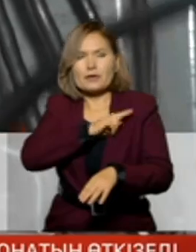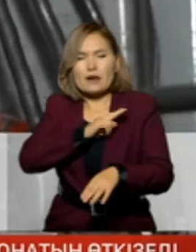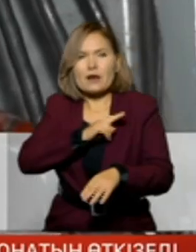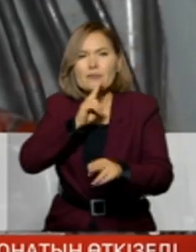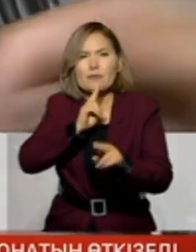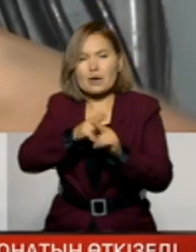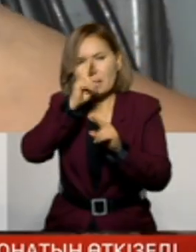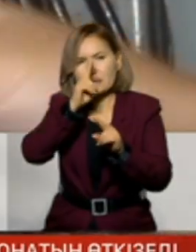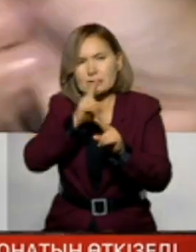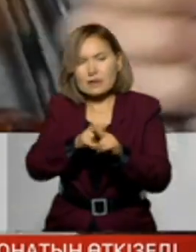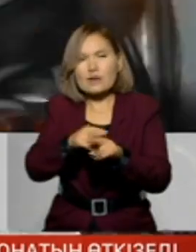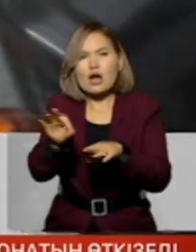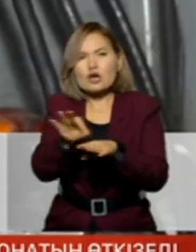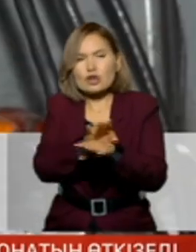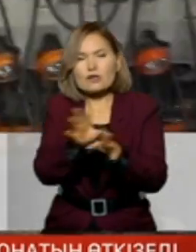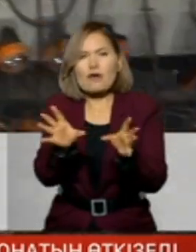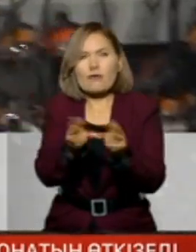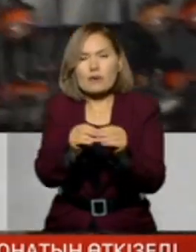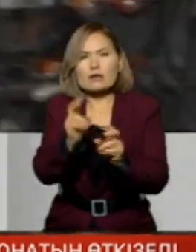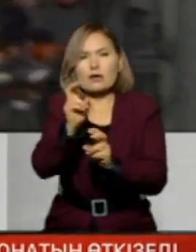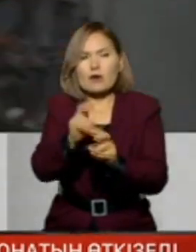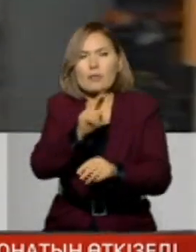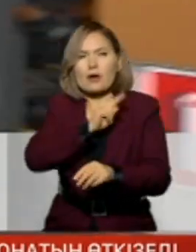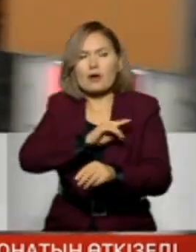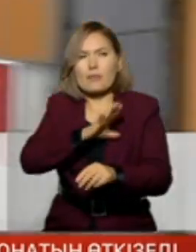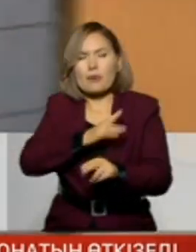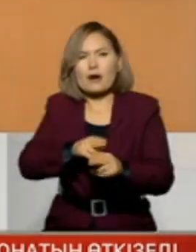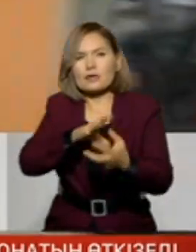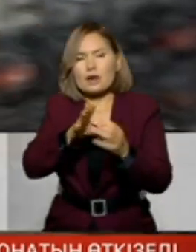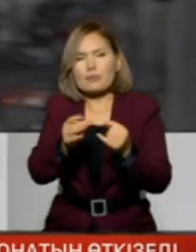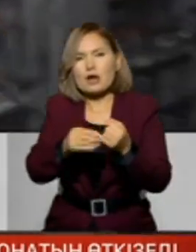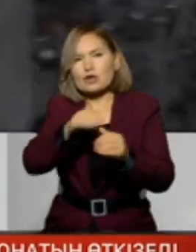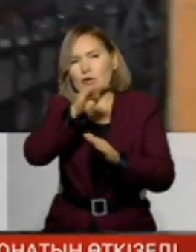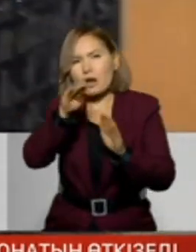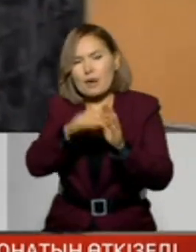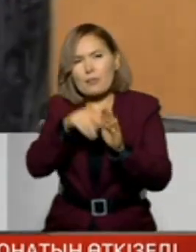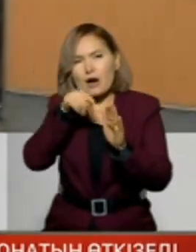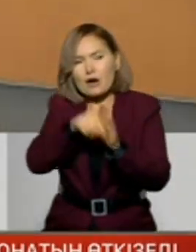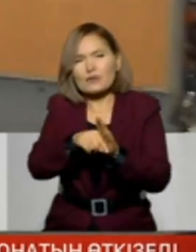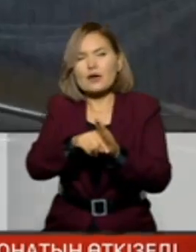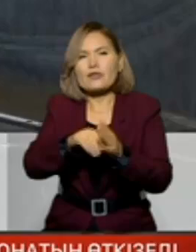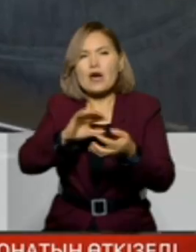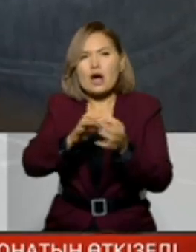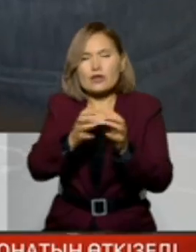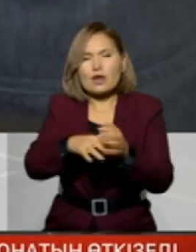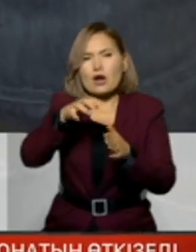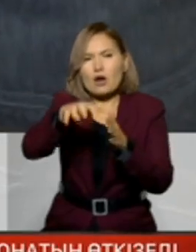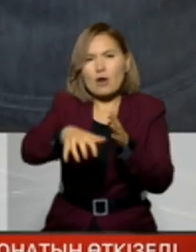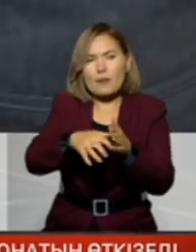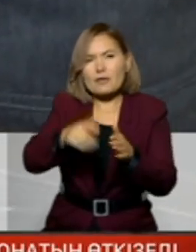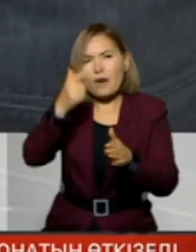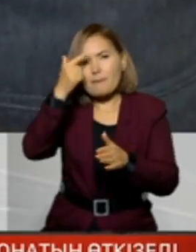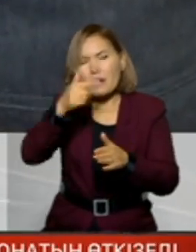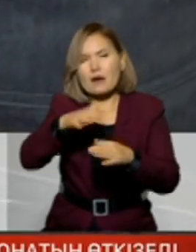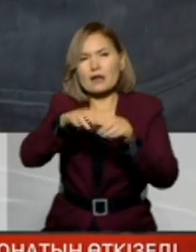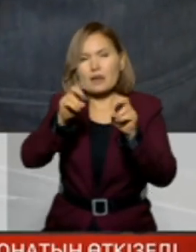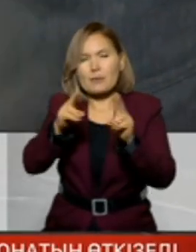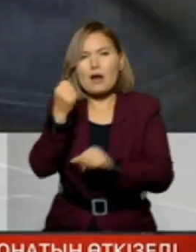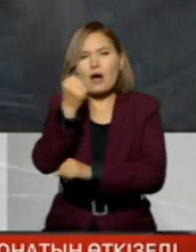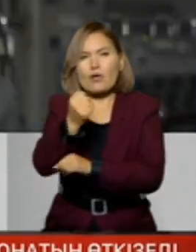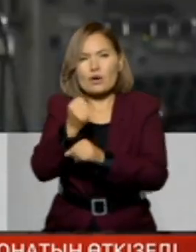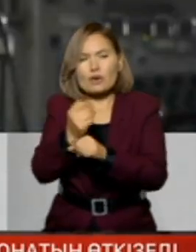осы шахтада еңбек етіп алды зейнетке шыққан. Жеті қат жер астына түсіп, тас қопарып, кен өндірген білікті маман өмірін